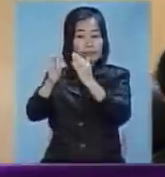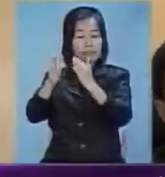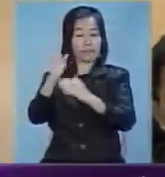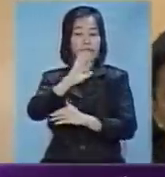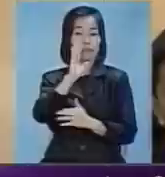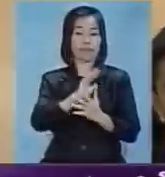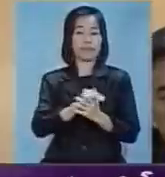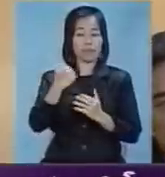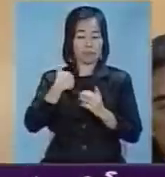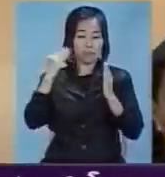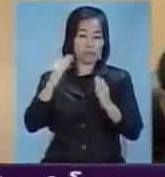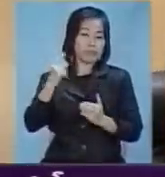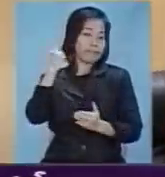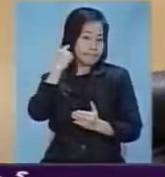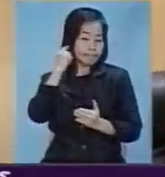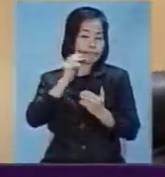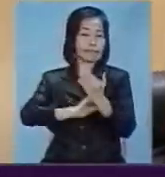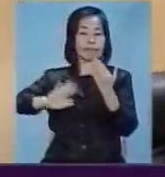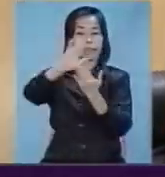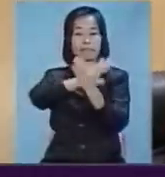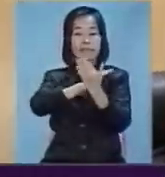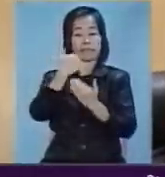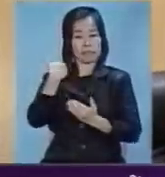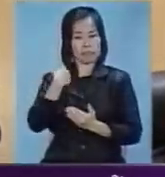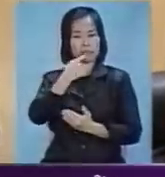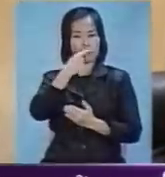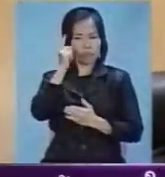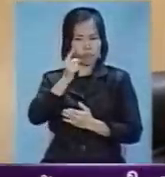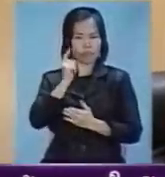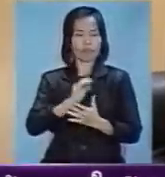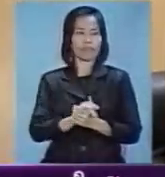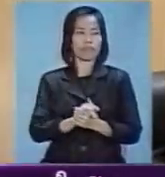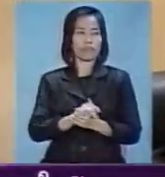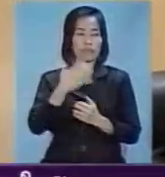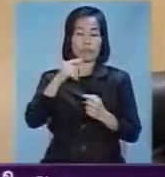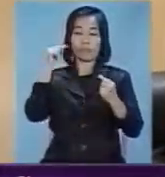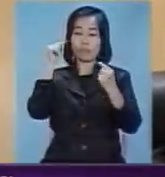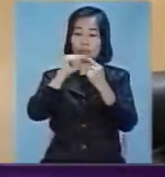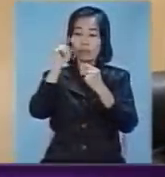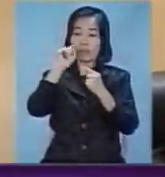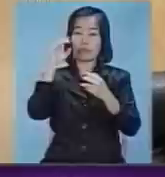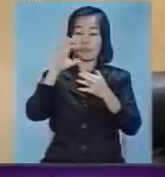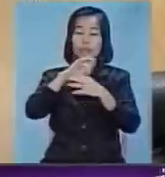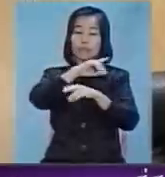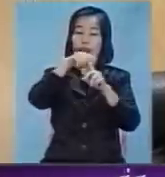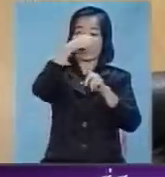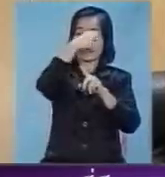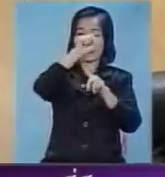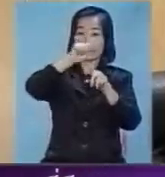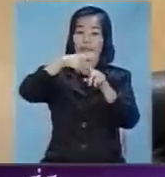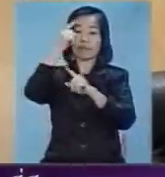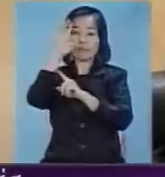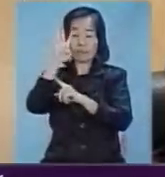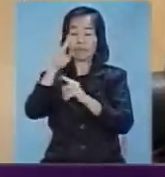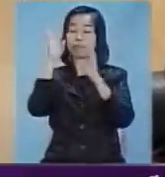คนได้ยินกทงประเทศพูดจ้าอยนี้กจิๆ แล้วสถานการณ์ในวนที่ 10 เมษาย